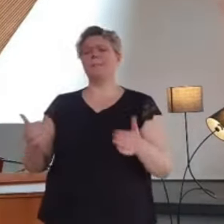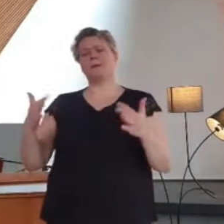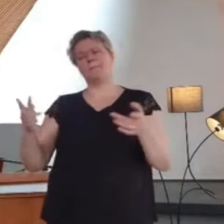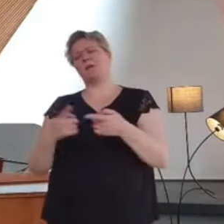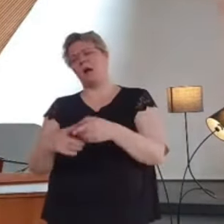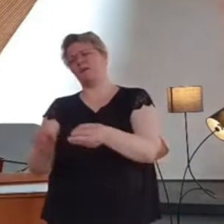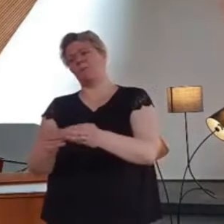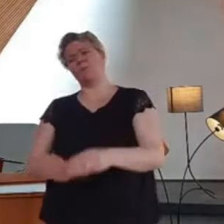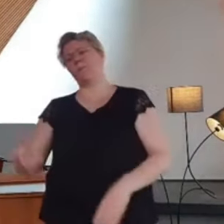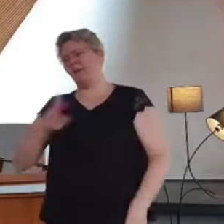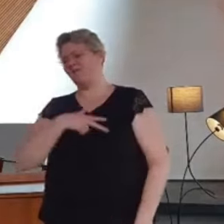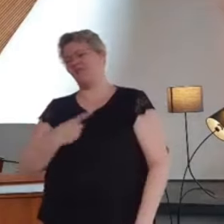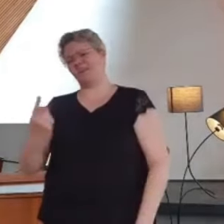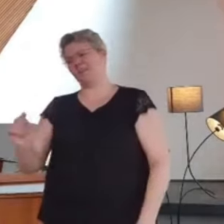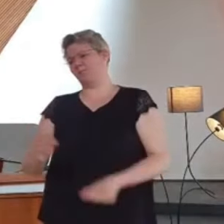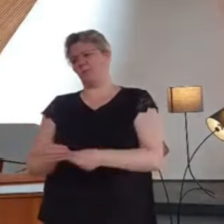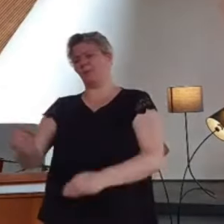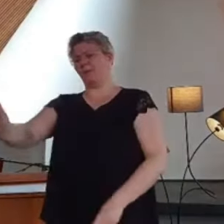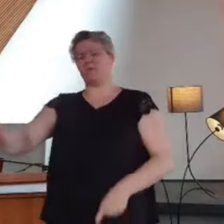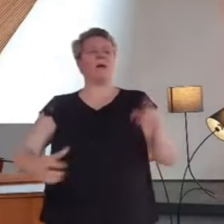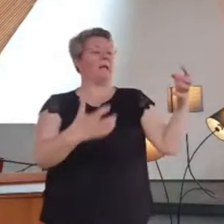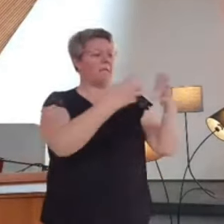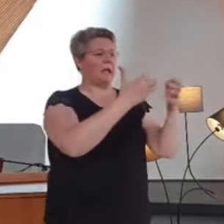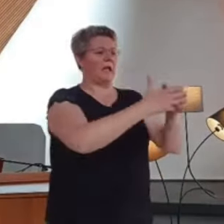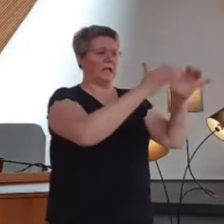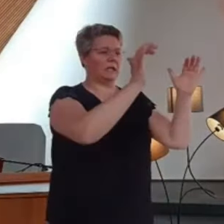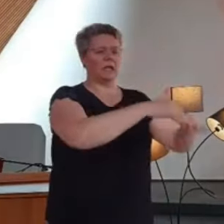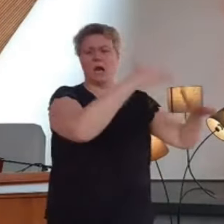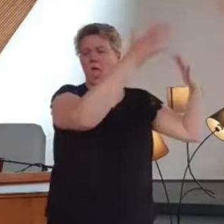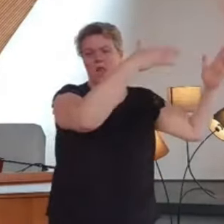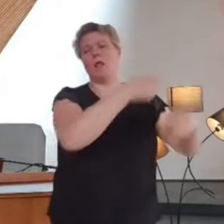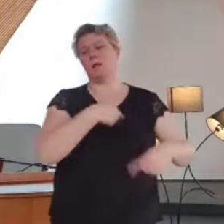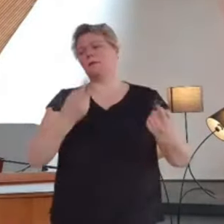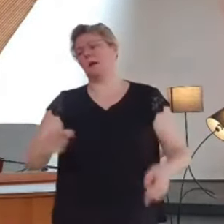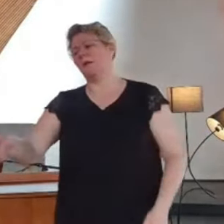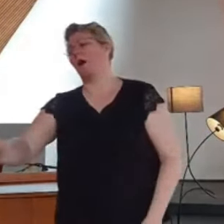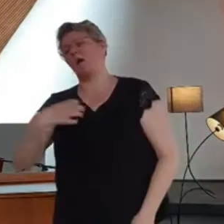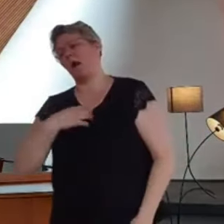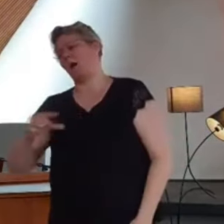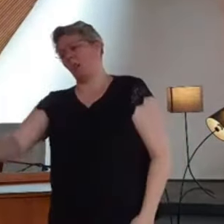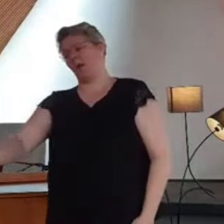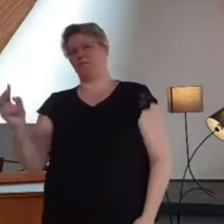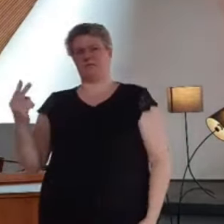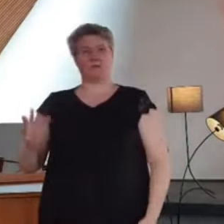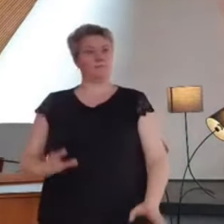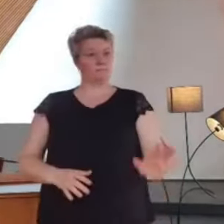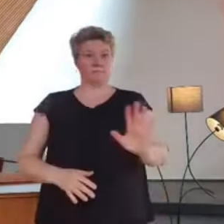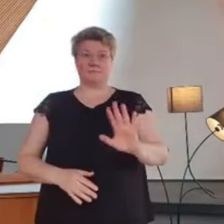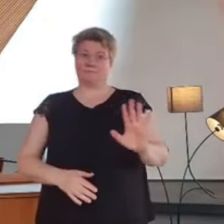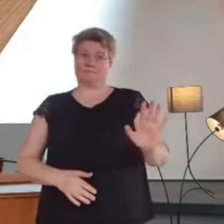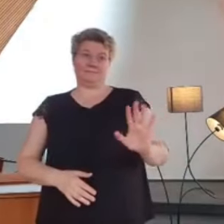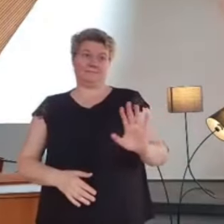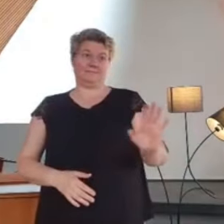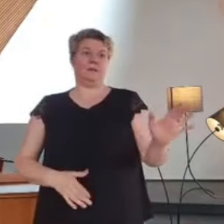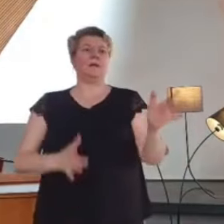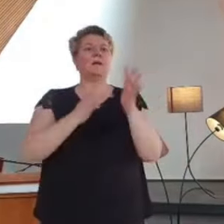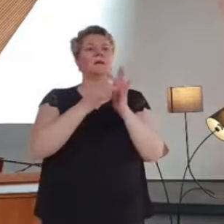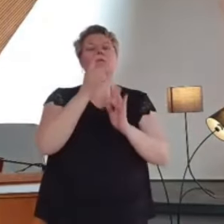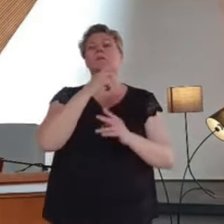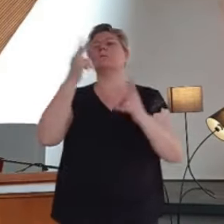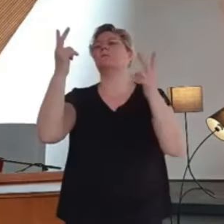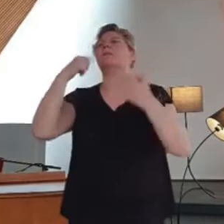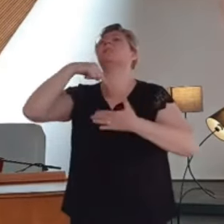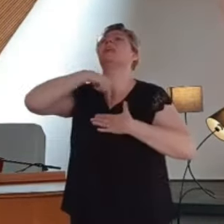erst nochmal in die Ukraine fahren und den Krieg da beenden, dann kommen wir zu dir zurück. Er sagt auch nicht, wichtig ist, dass es deiner Seele gut